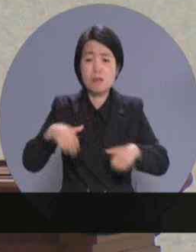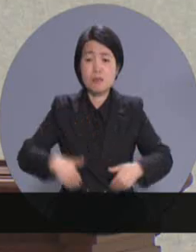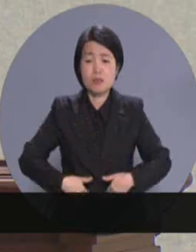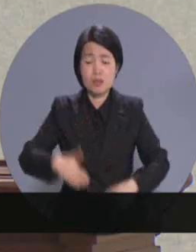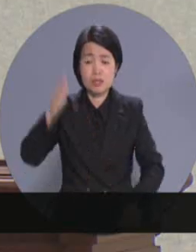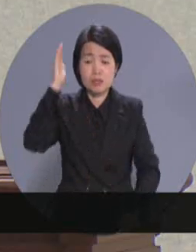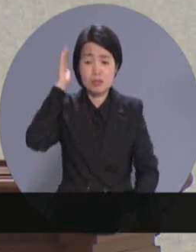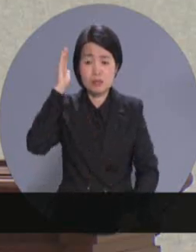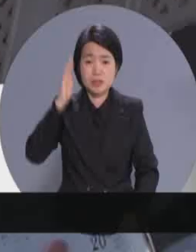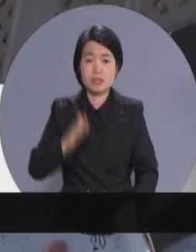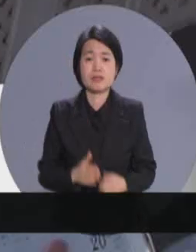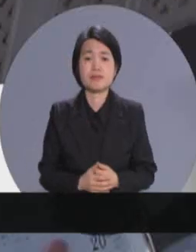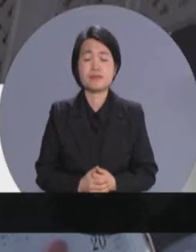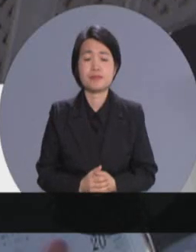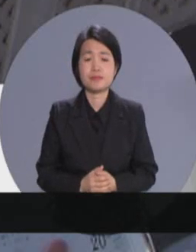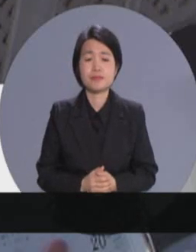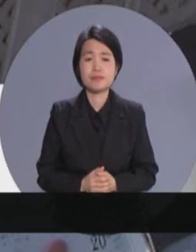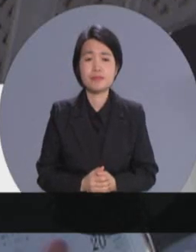강조했습니다.